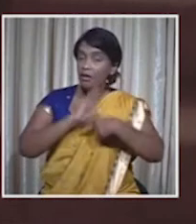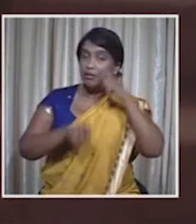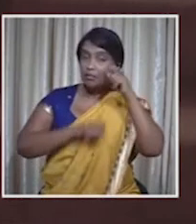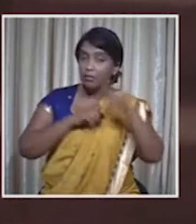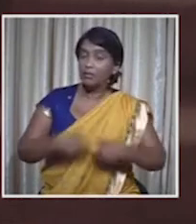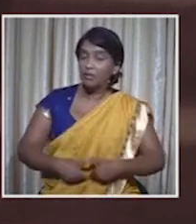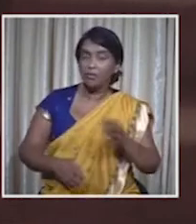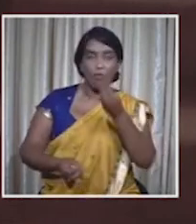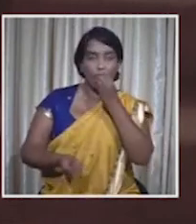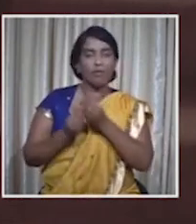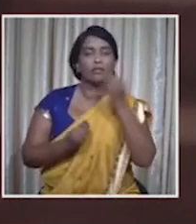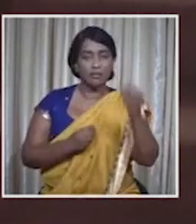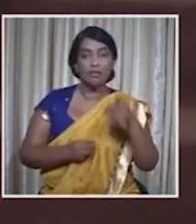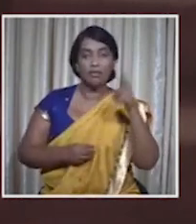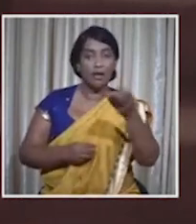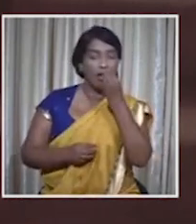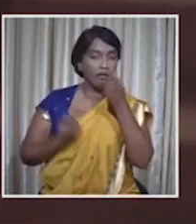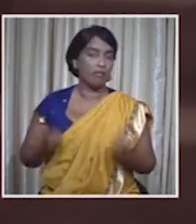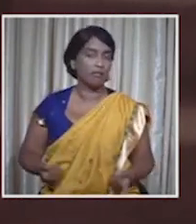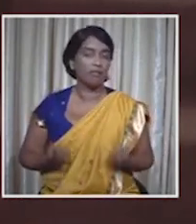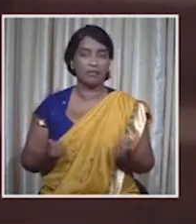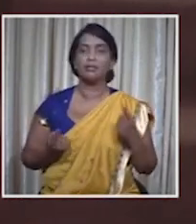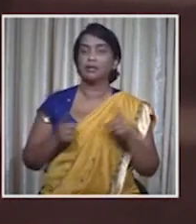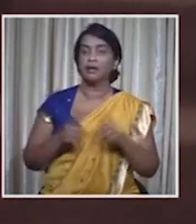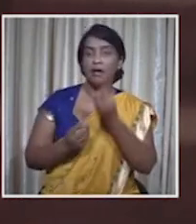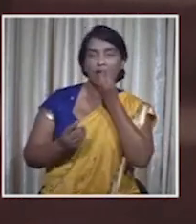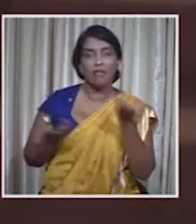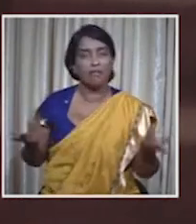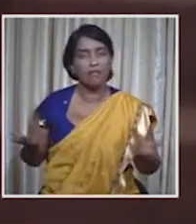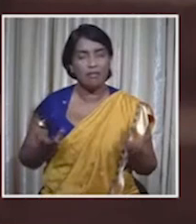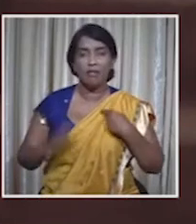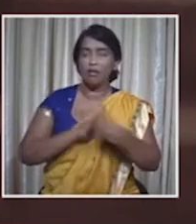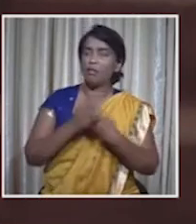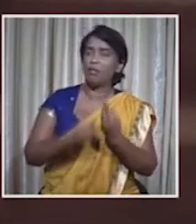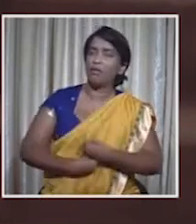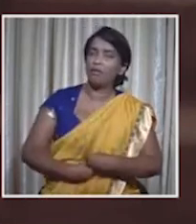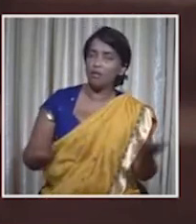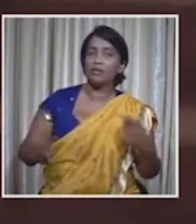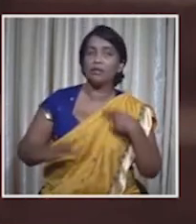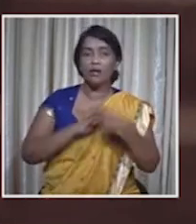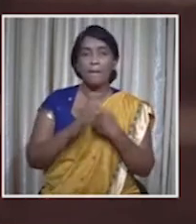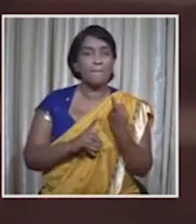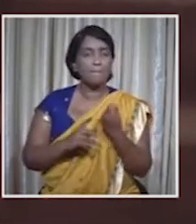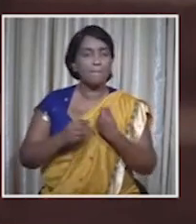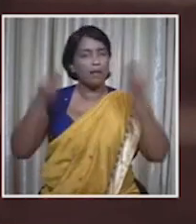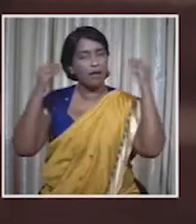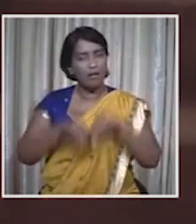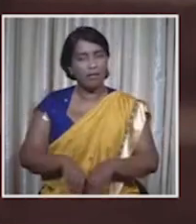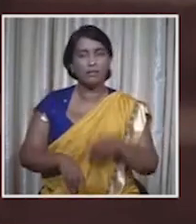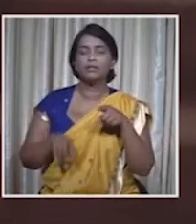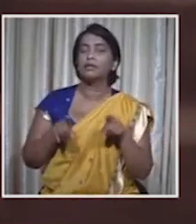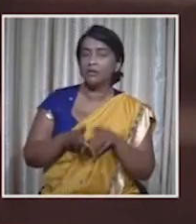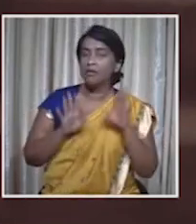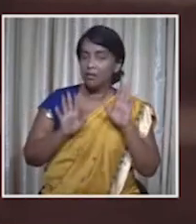රටේ ජනතාවගේ කුසගින්න අපි පුරවන තමුන්නාස කිව්වේ ආහාර අහිමියක් එයි, ඛණ්ඩ නැති වෙයි, රට විනාශ වෙයි, රටේ ආර්ථිකය බිමට